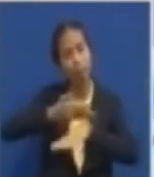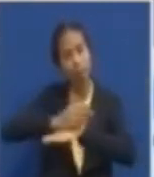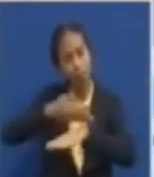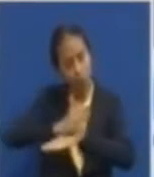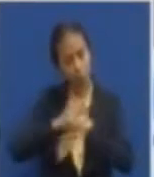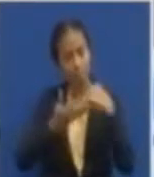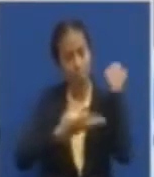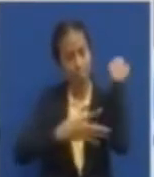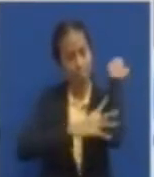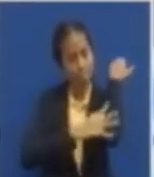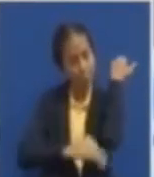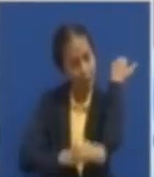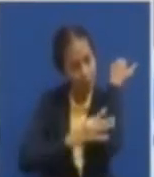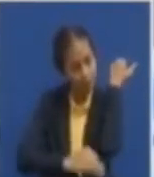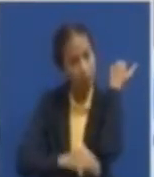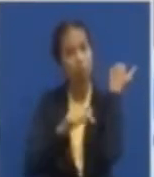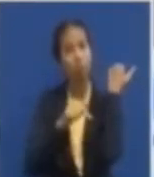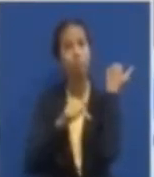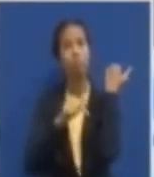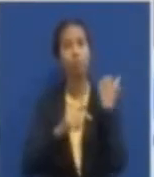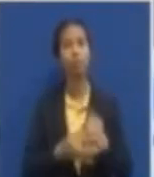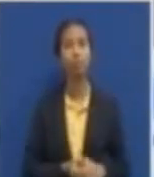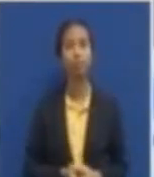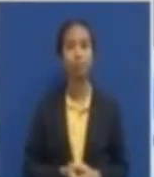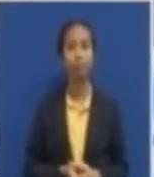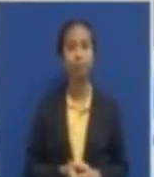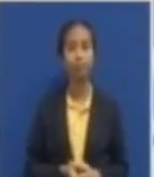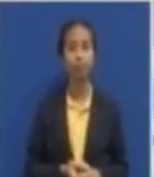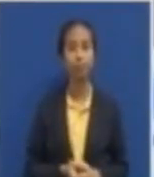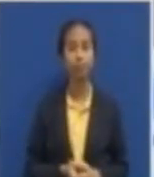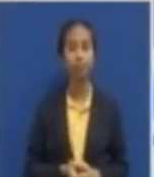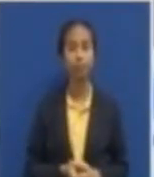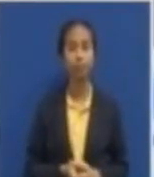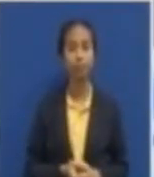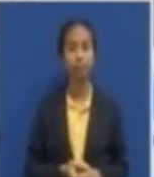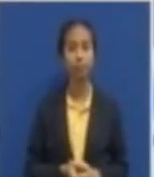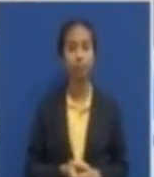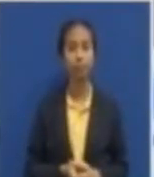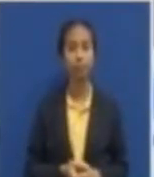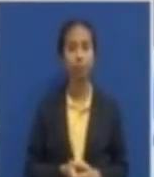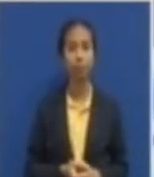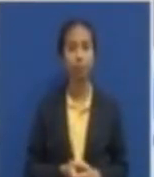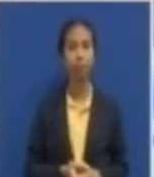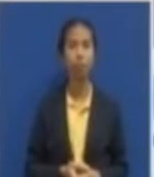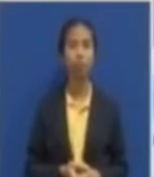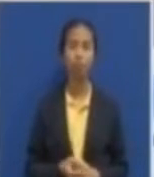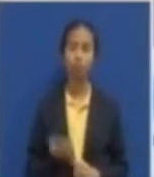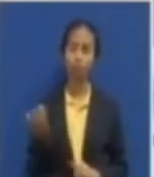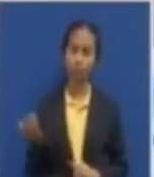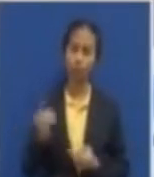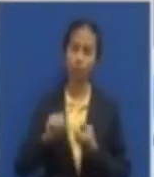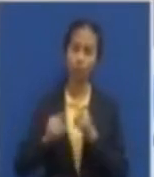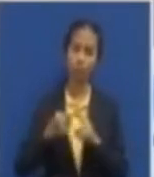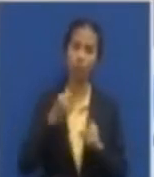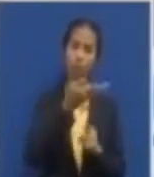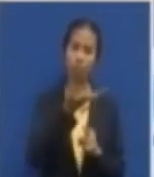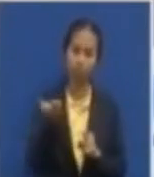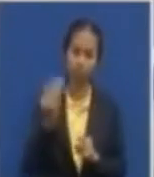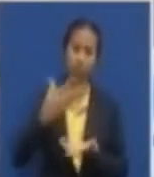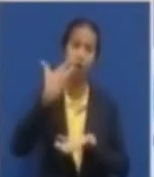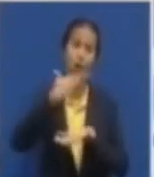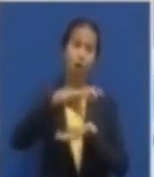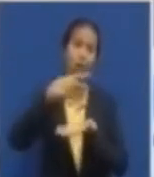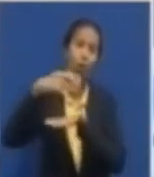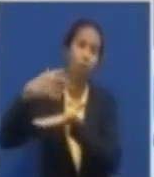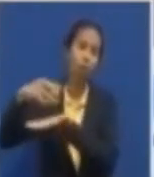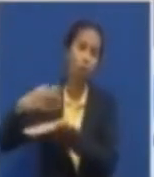ะหลังนะก็ท่านเพื่อนสมาชิกก็ได้พูดไว้หลายท่านแล้วนะครับก็อยากที่